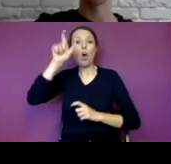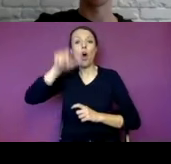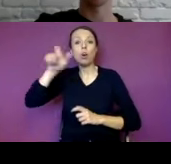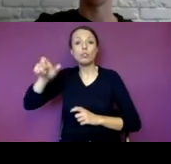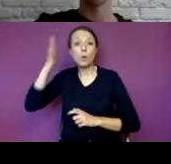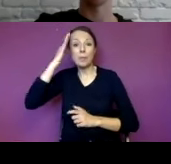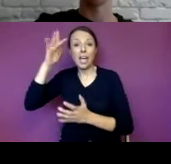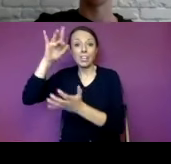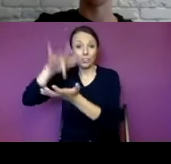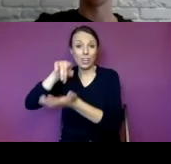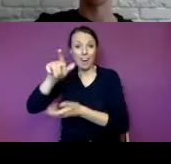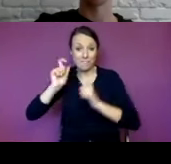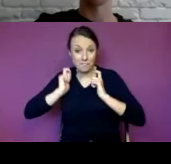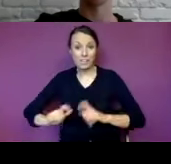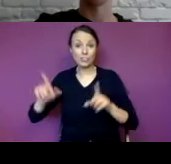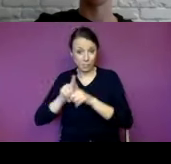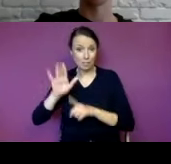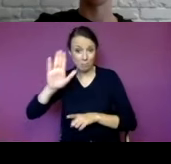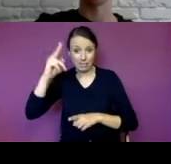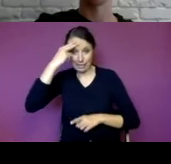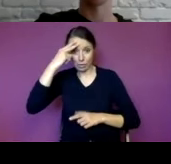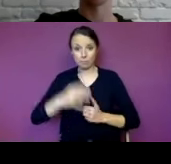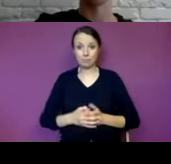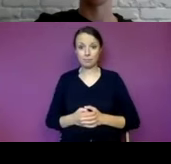ten taki, powiedziałabym,